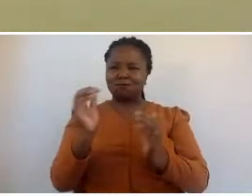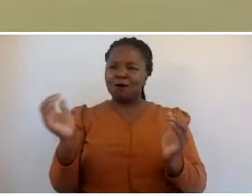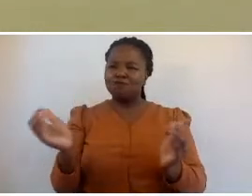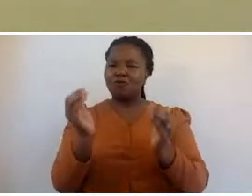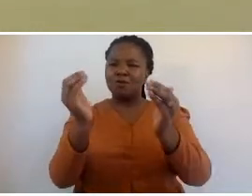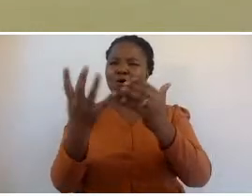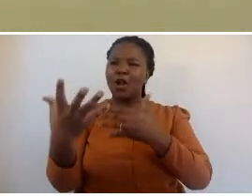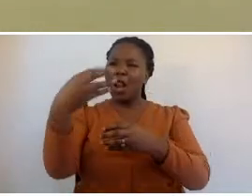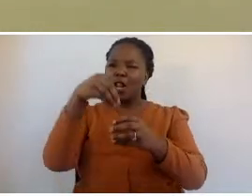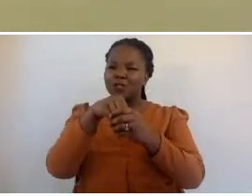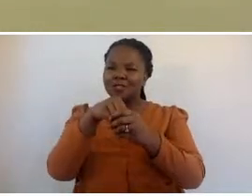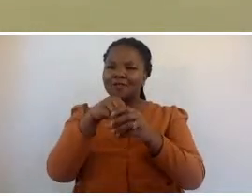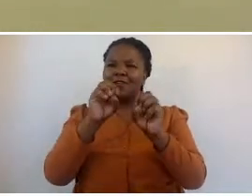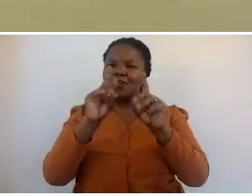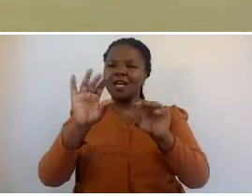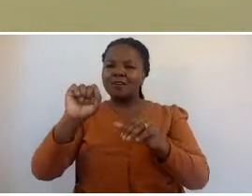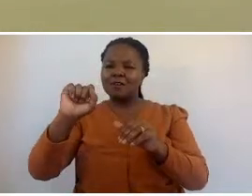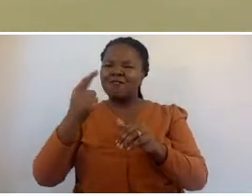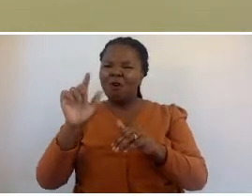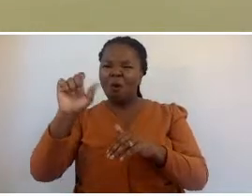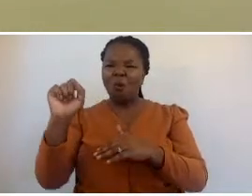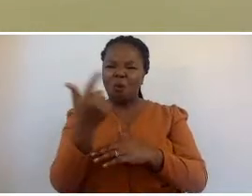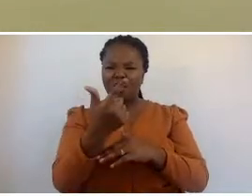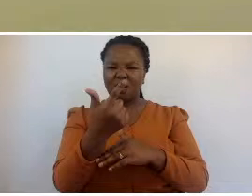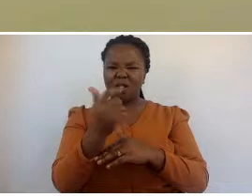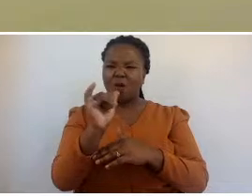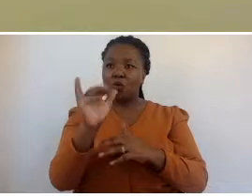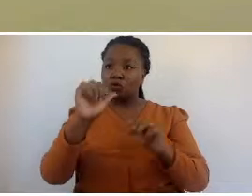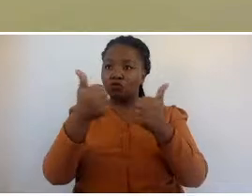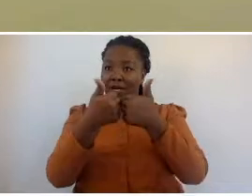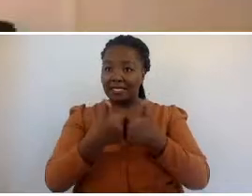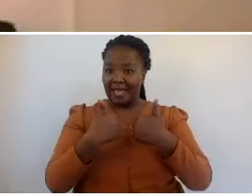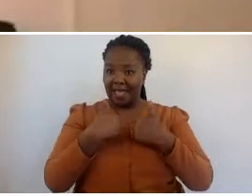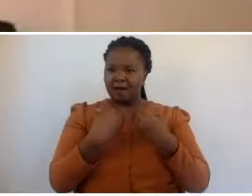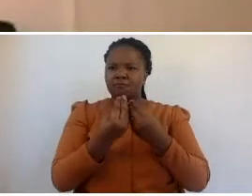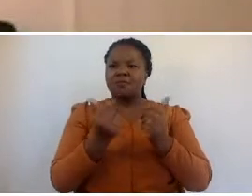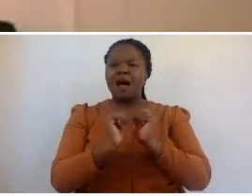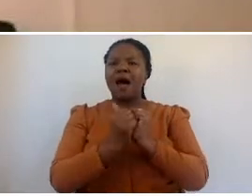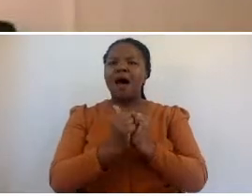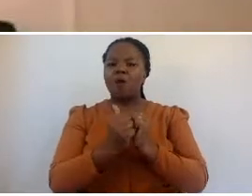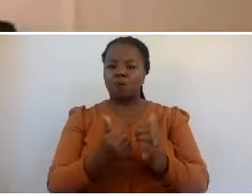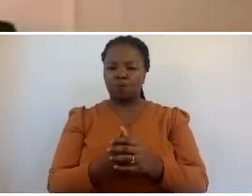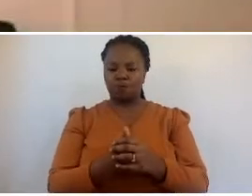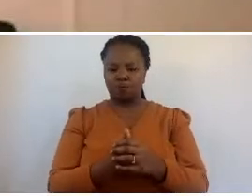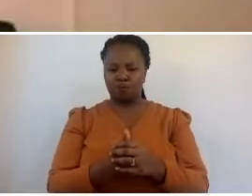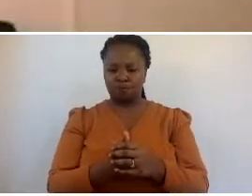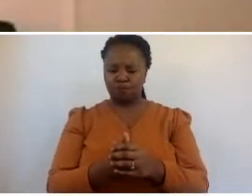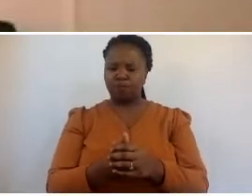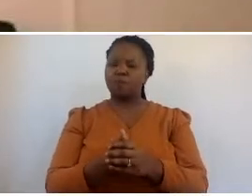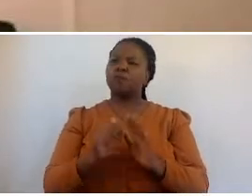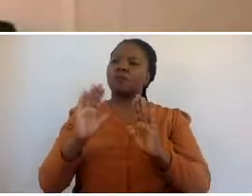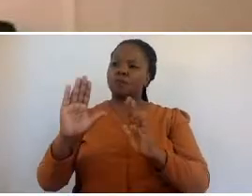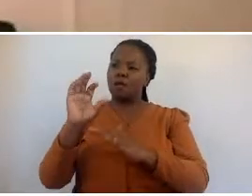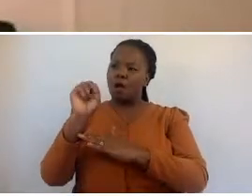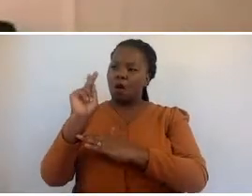été certaines des principales difficultés et comment les avez-vous abordées? Vous avez raison,